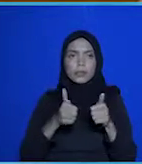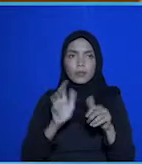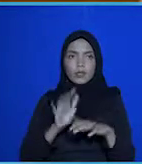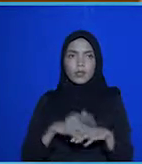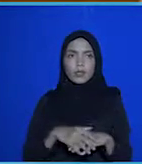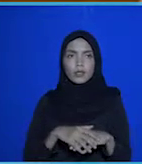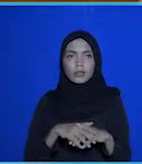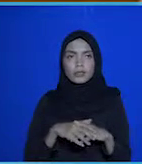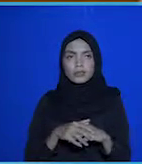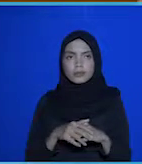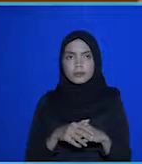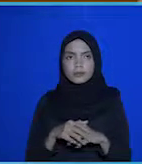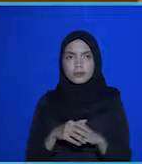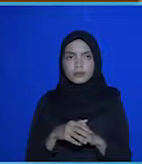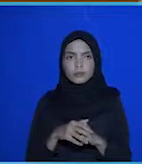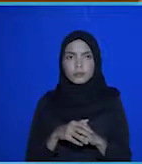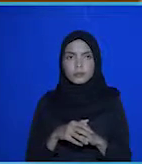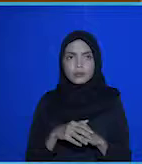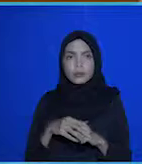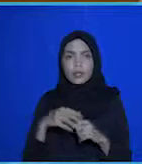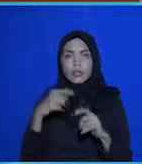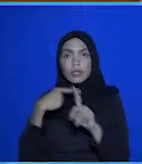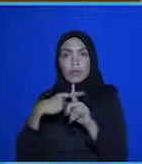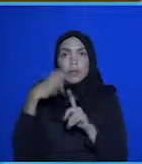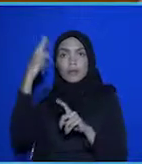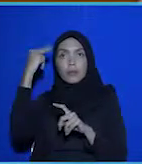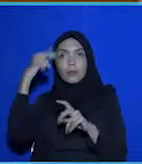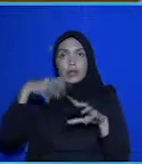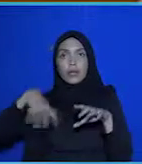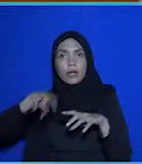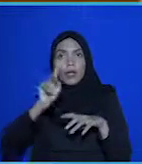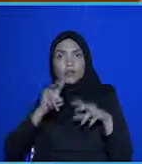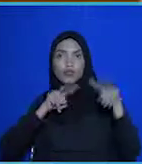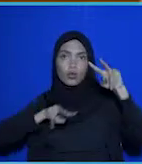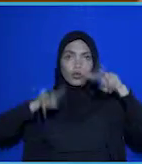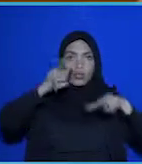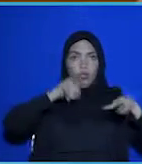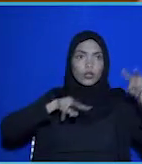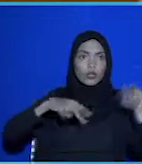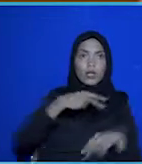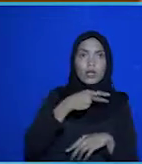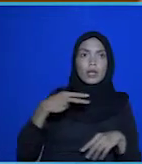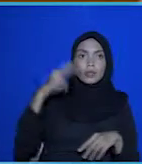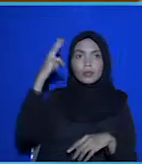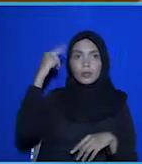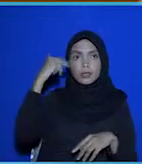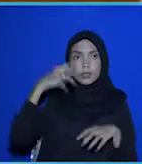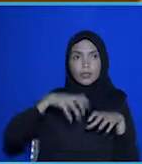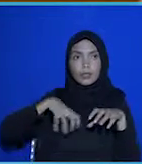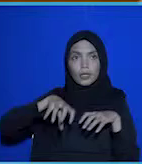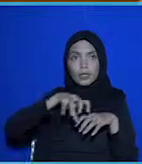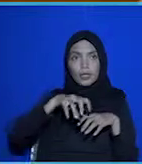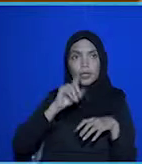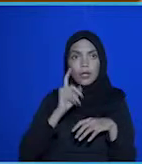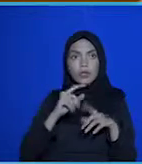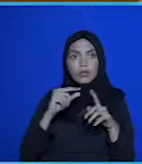tentunya tidak akan lepas dari kontrol pemerintah daerah. Jadi pemerintah daerah, di setiap pemerintah